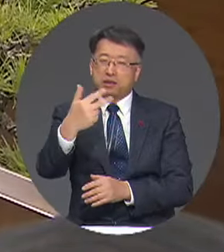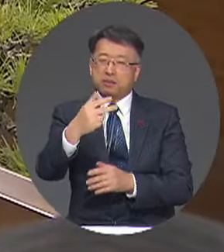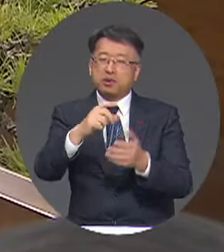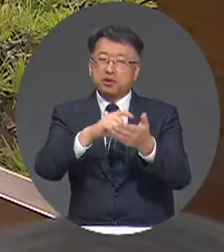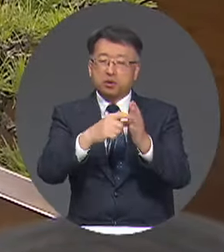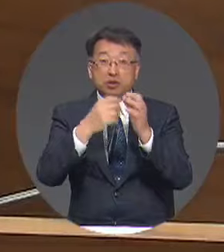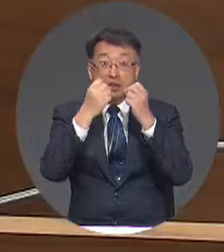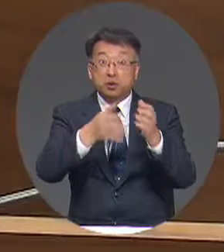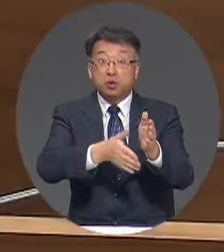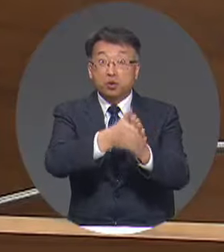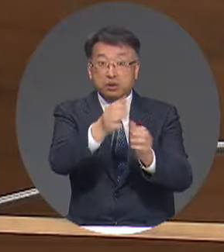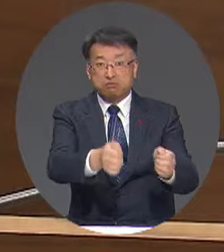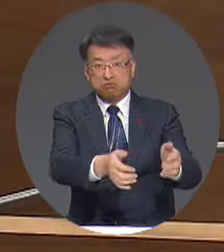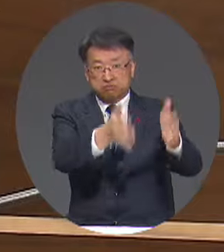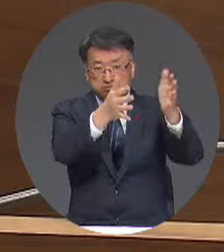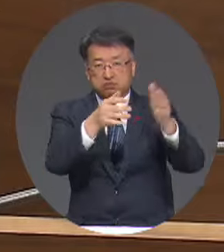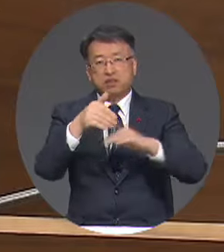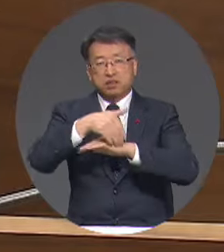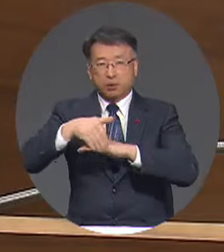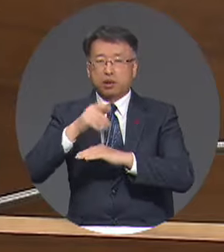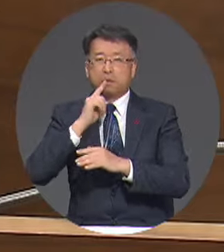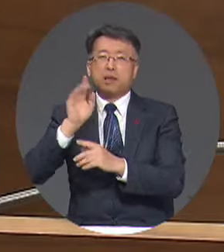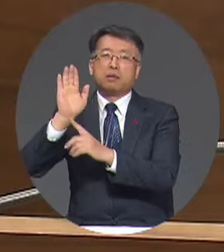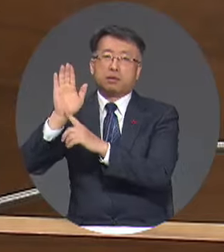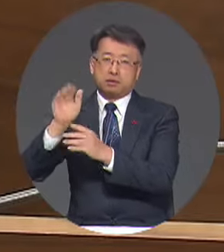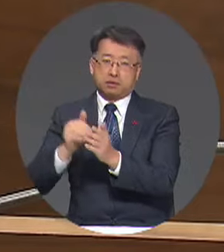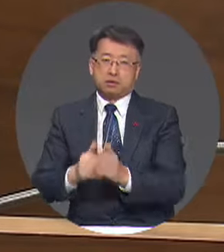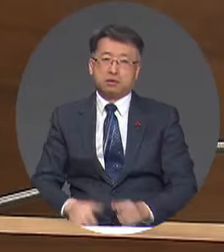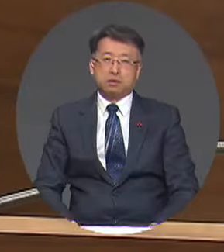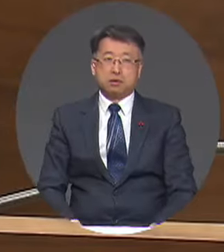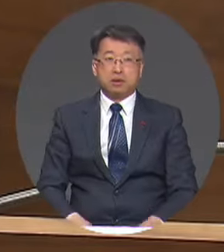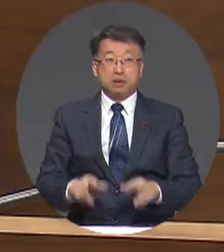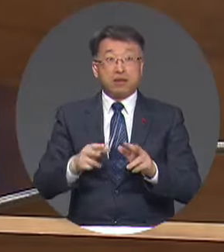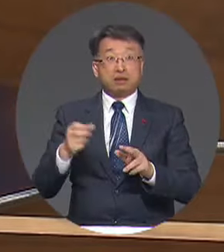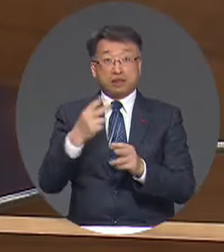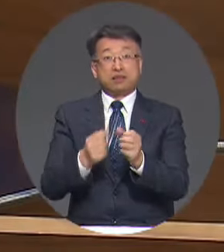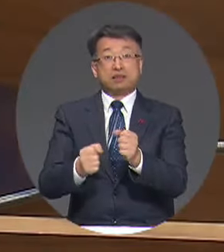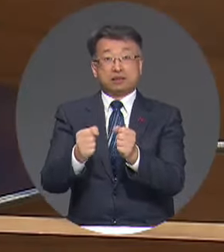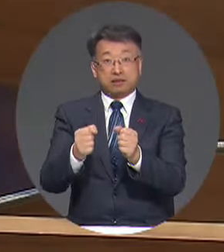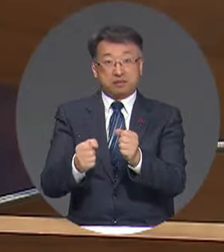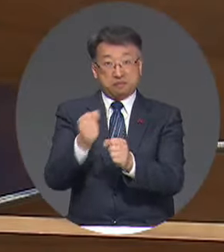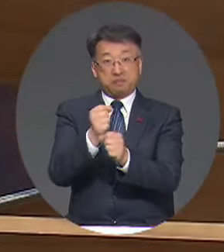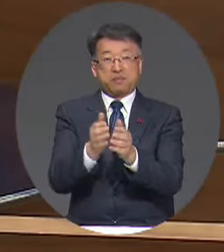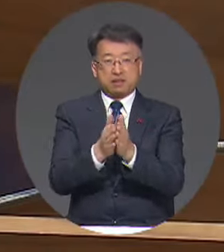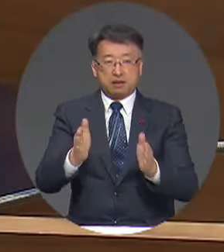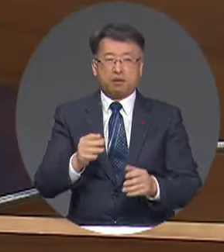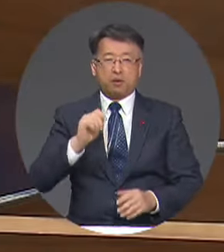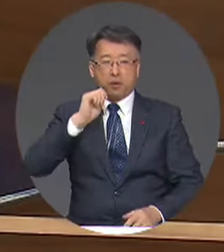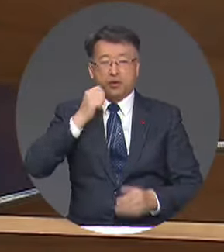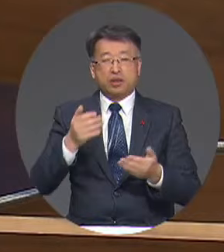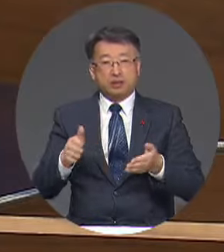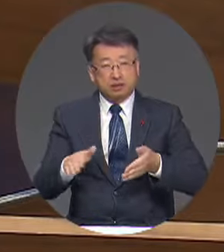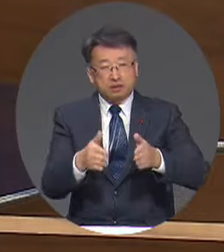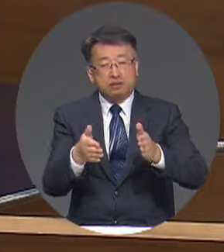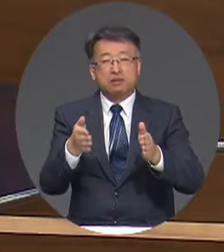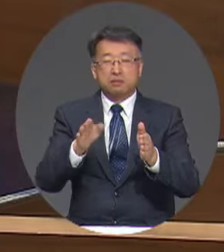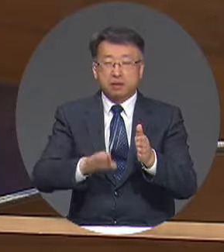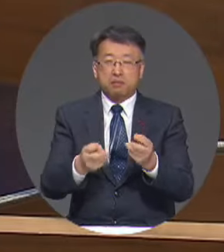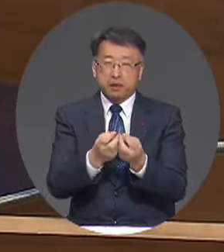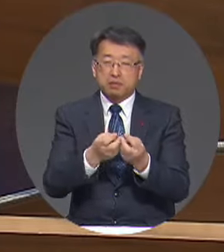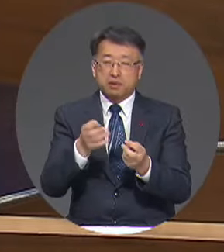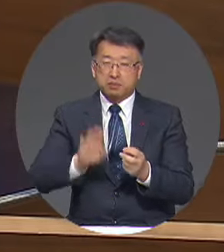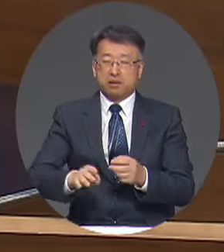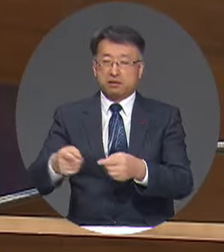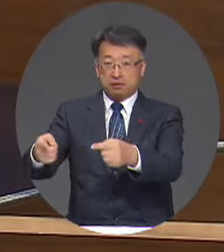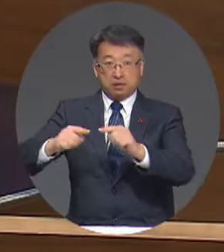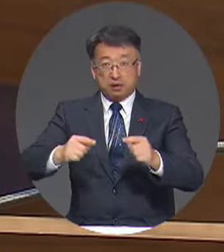규모의 신도시 건설을 비전으로 내놨습니다. 이제 다시 시작입니다. 어려운 길이지만 오늘 참석하신 모든